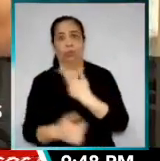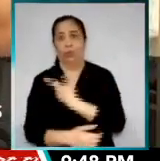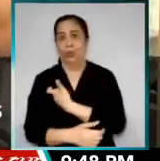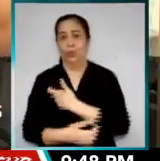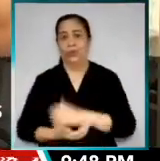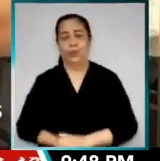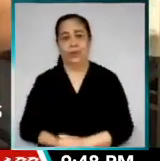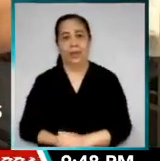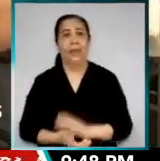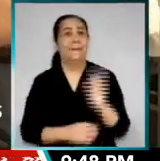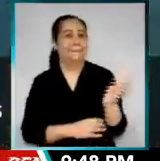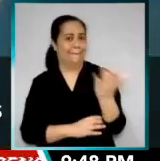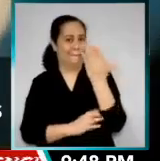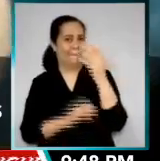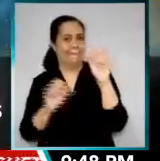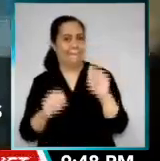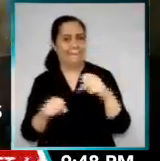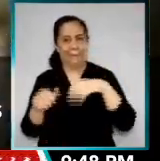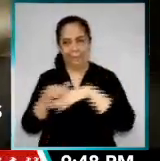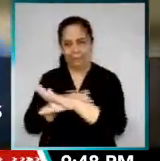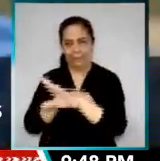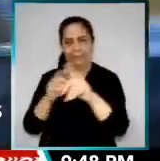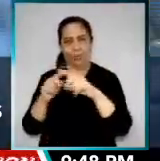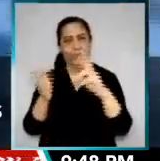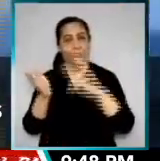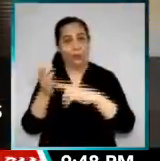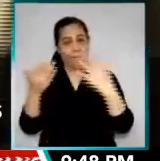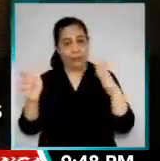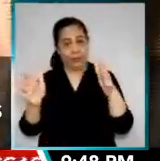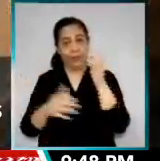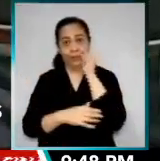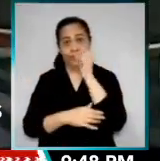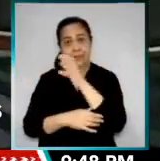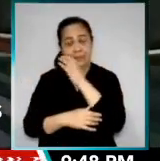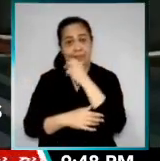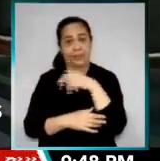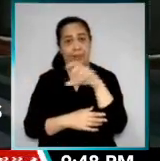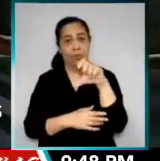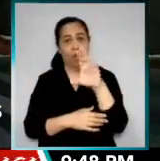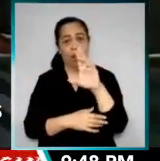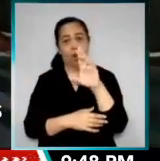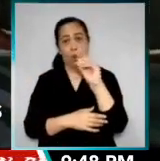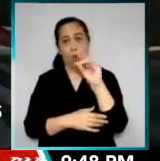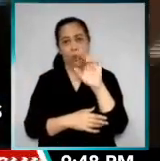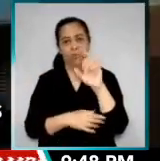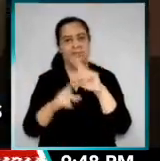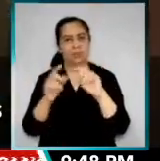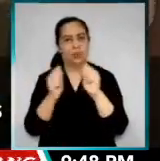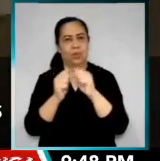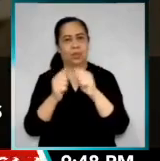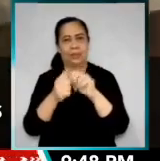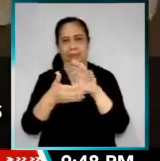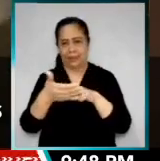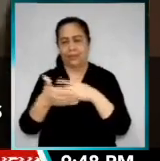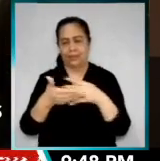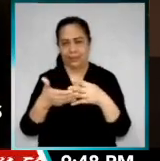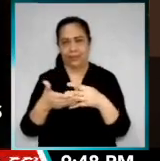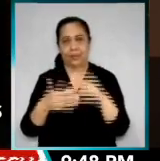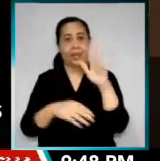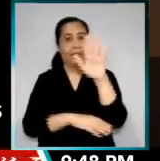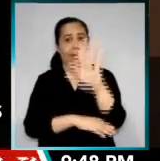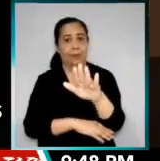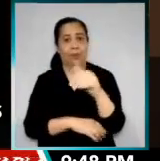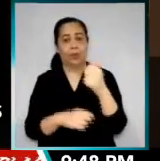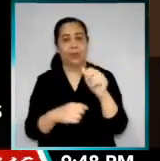umaga, pwedeng mag-walk-in ang mga nakarehistrong senior citizen at may QR code pero wala pang vaccination schedule. Sa hapon, ang may